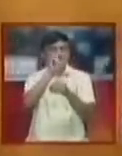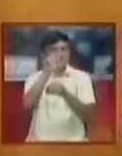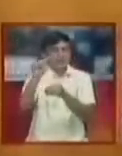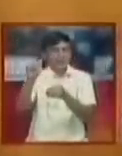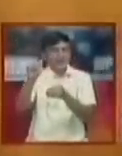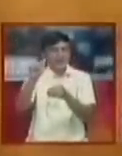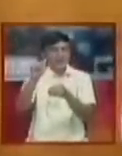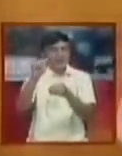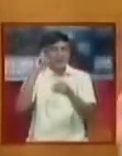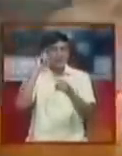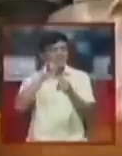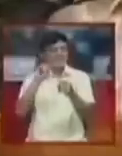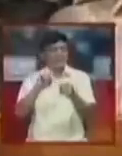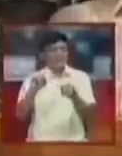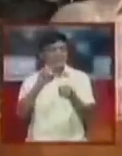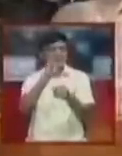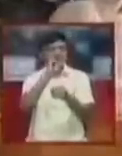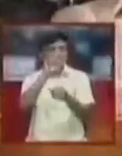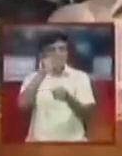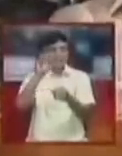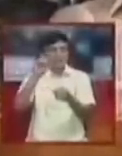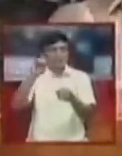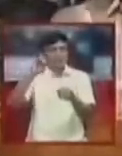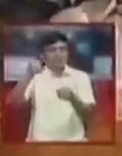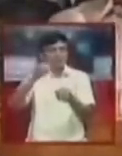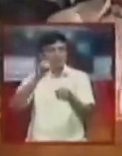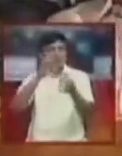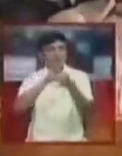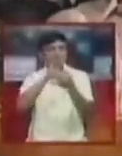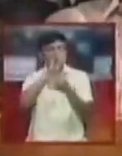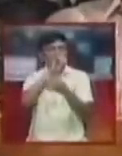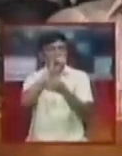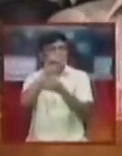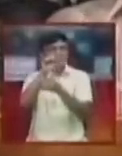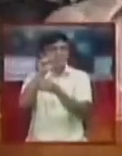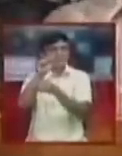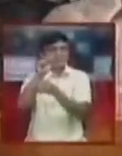DOH at Secretaryo Mario Montejo ng DOST.